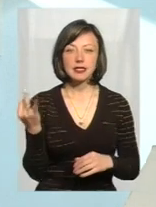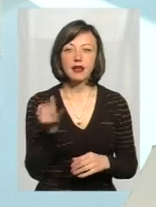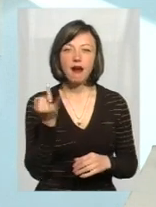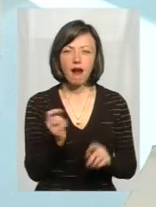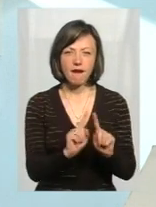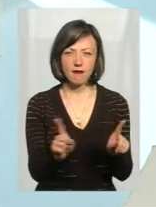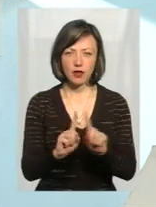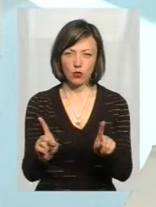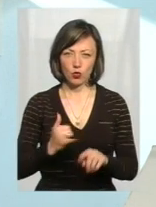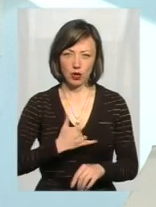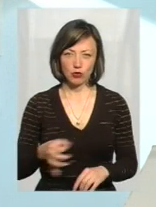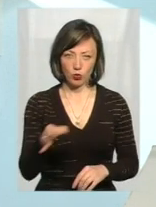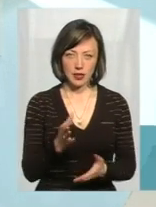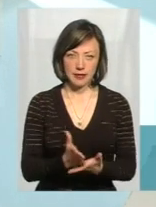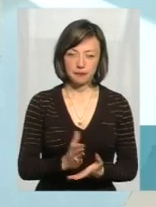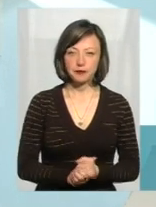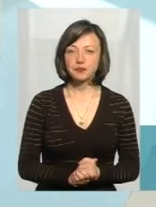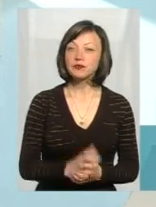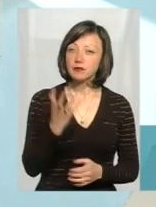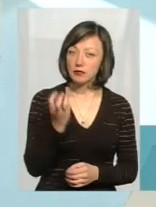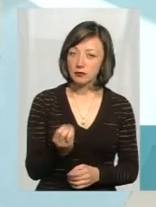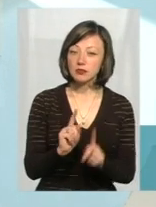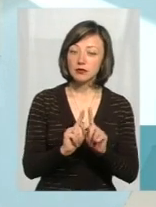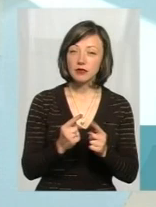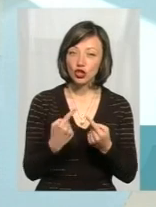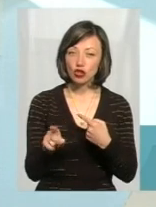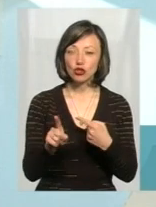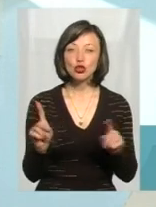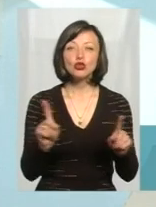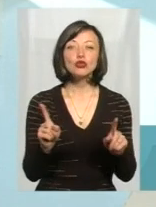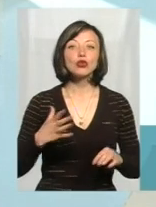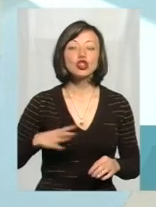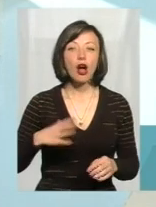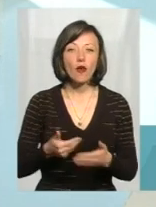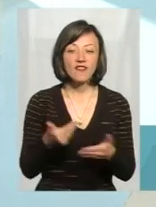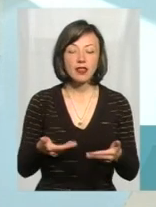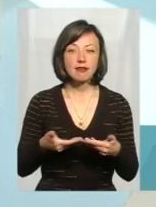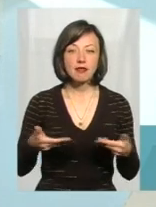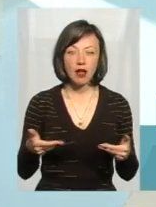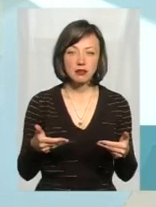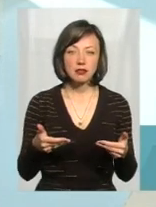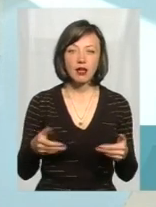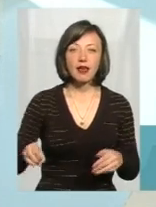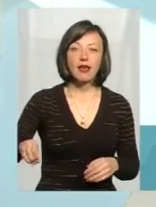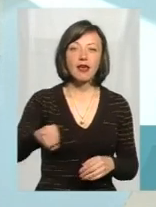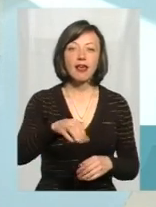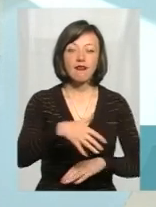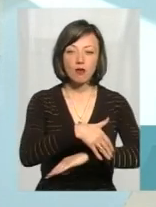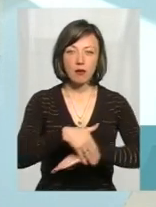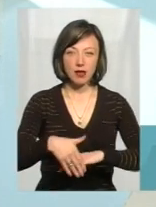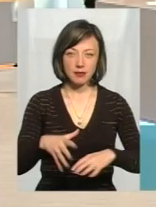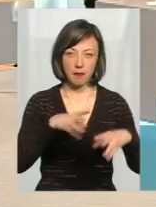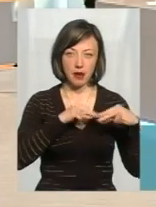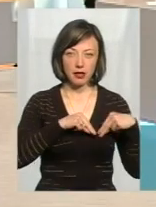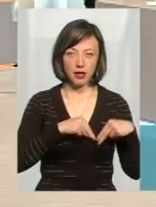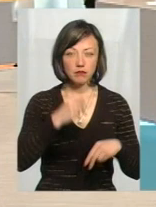цікавинок. Інший момент, так. Що очікують від нас потенційні європейські партнери,